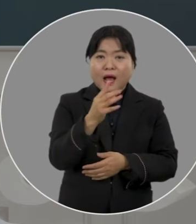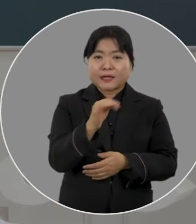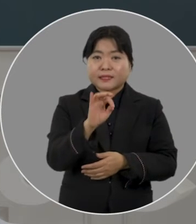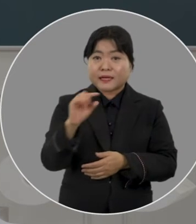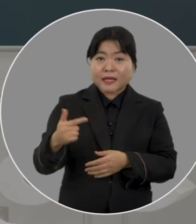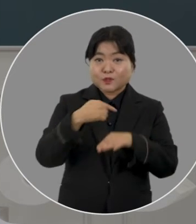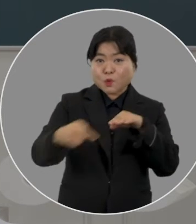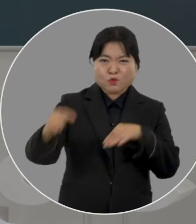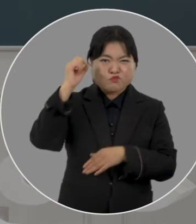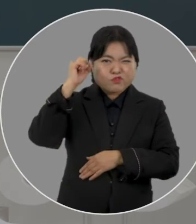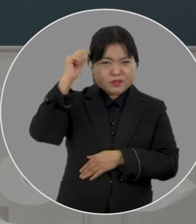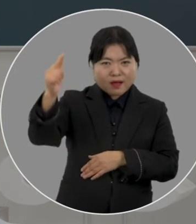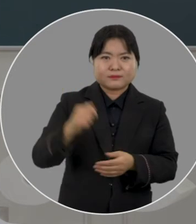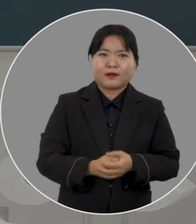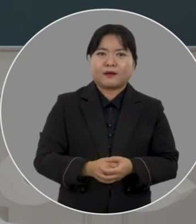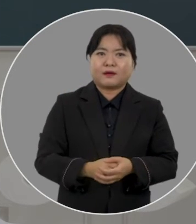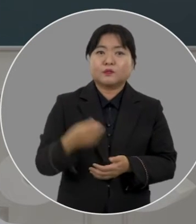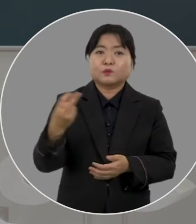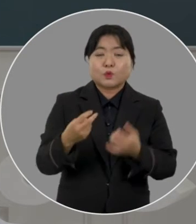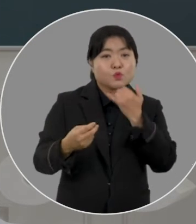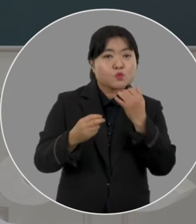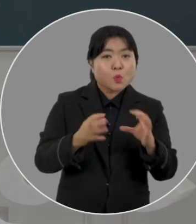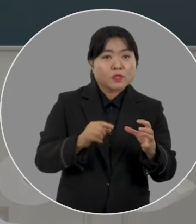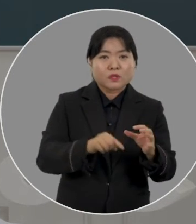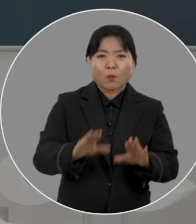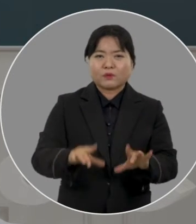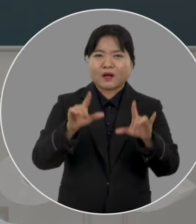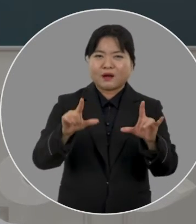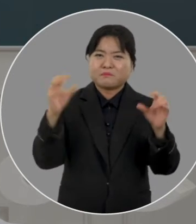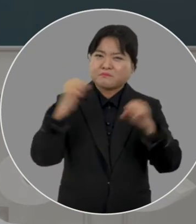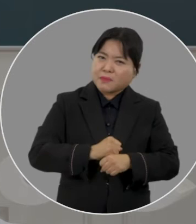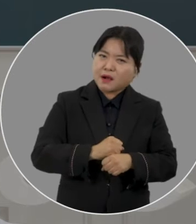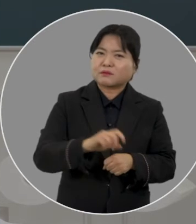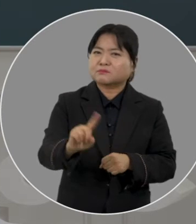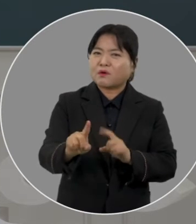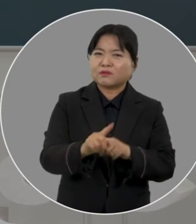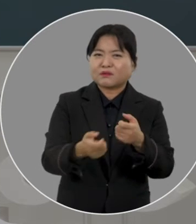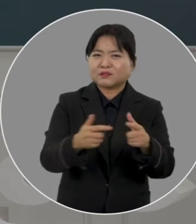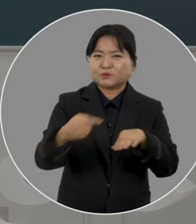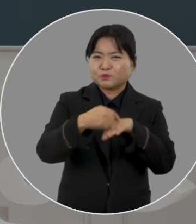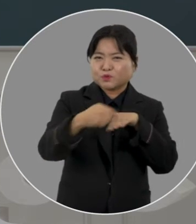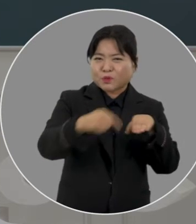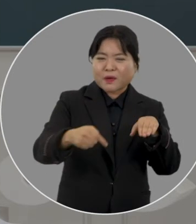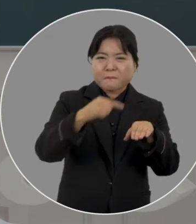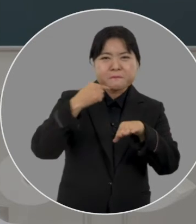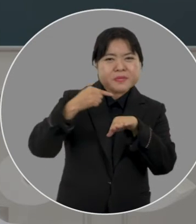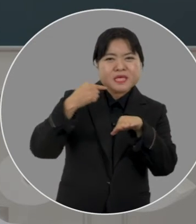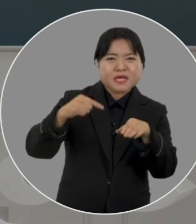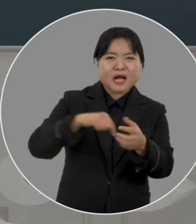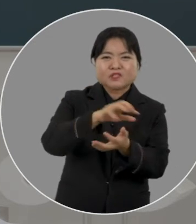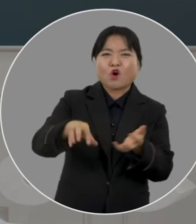아리안족은 위대하다. 그리고 독일이 오늘날 이 모양이 된 것은 여러 가지 부족이 피가